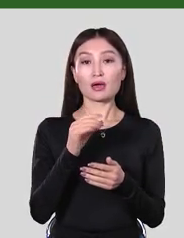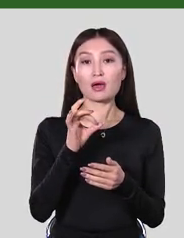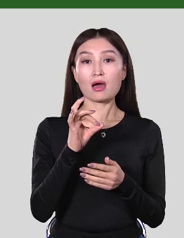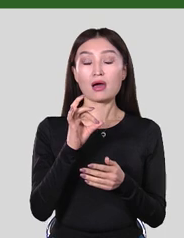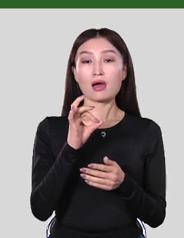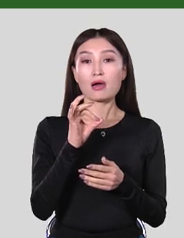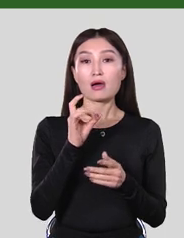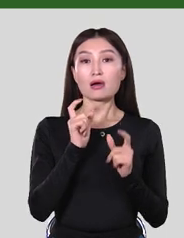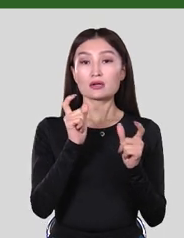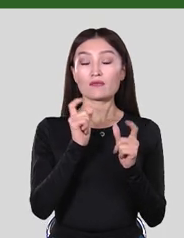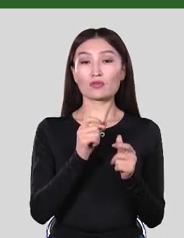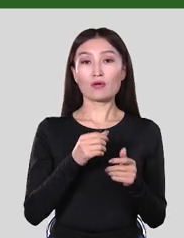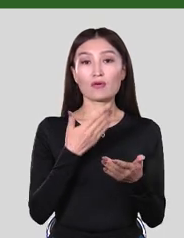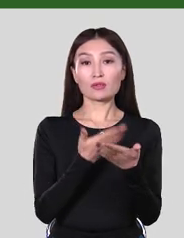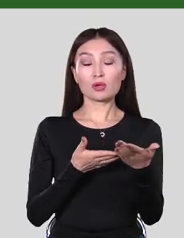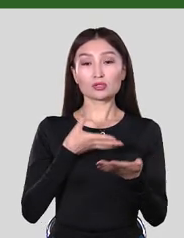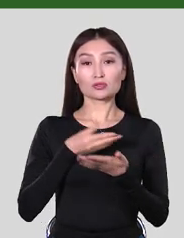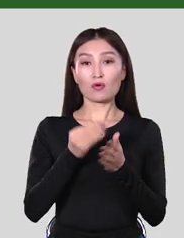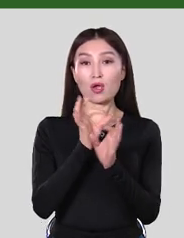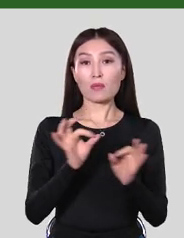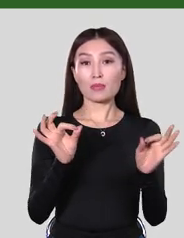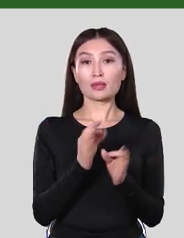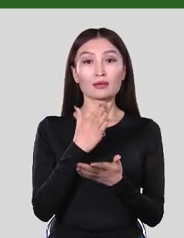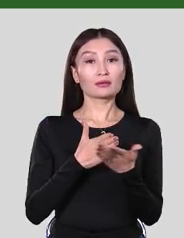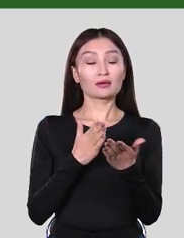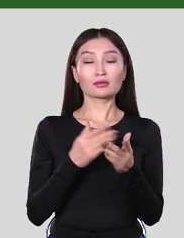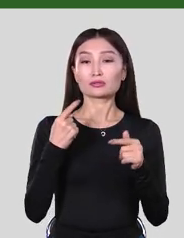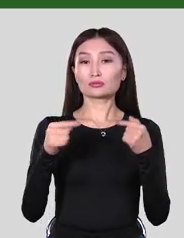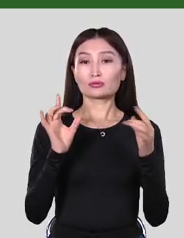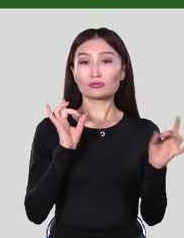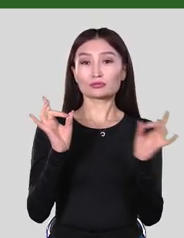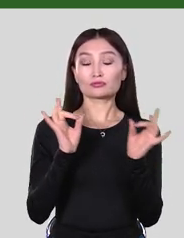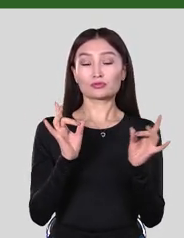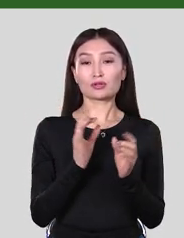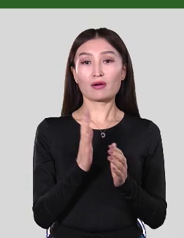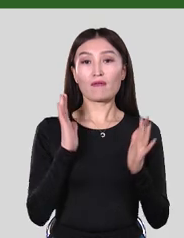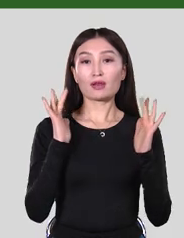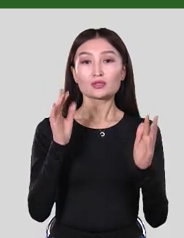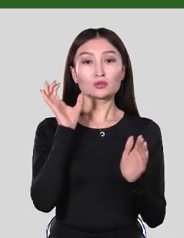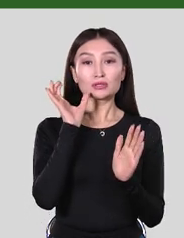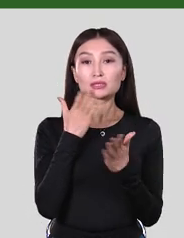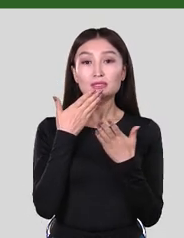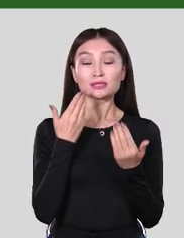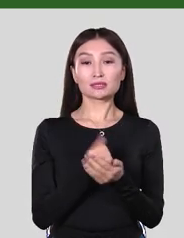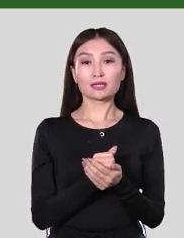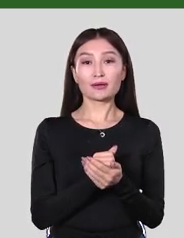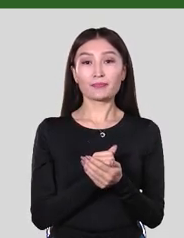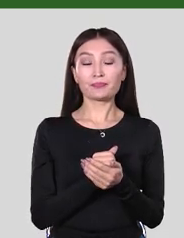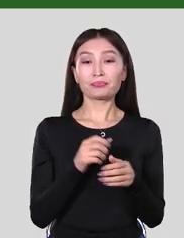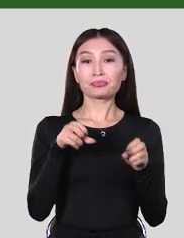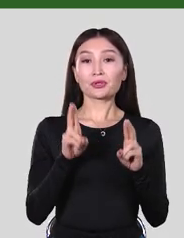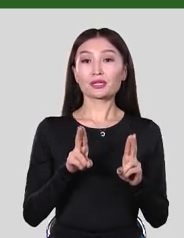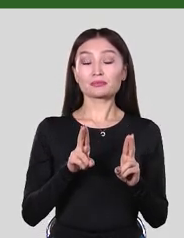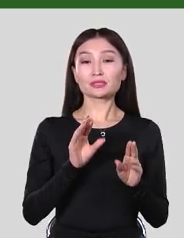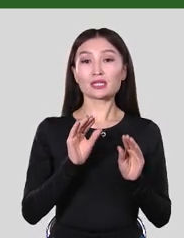ревунов демонстрирует свое хоровое пение, никаких других звуков в лесу уже не слышно. С помощью